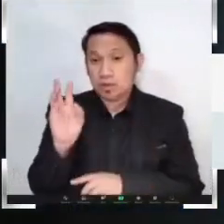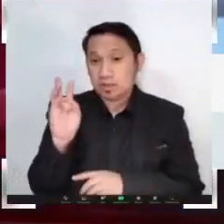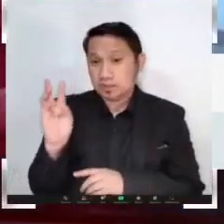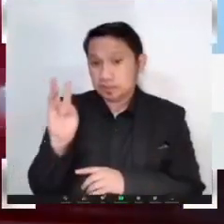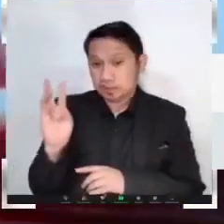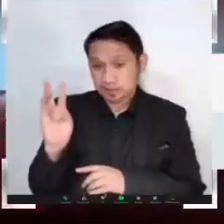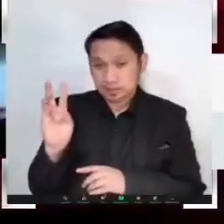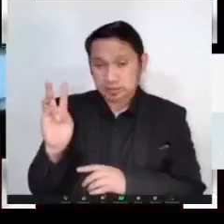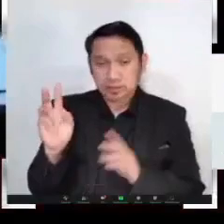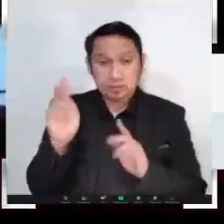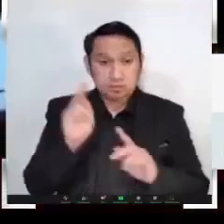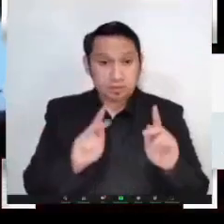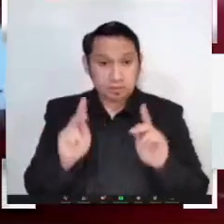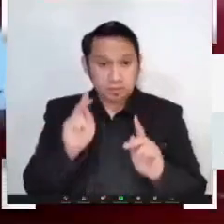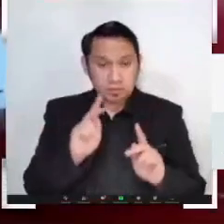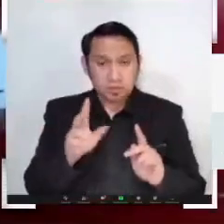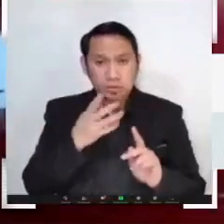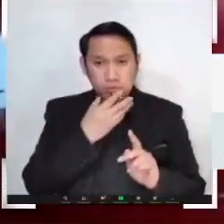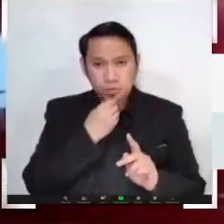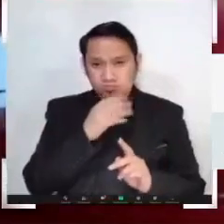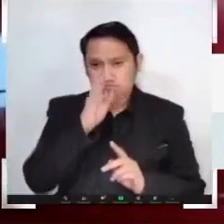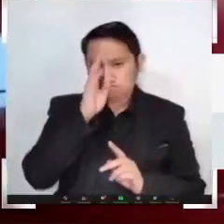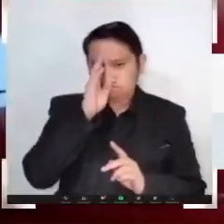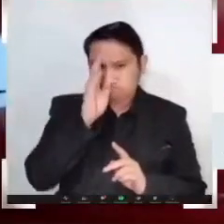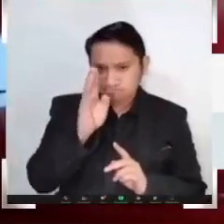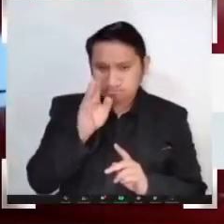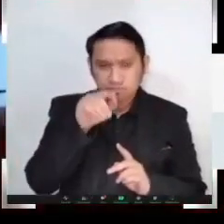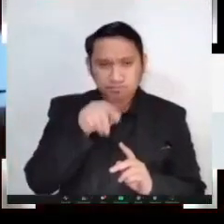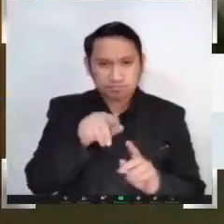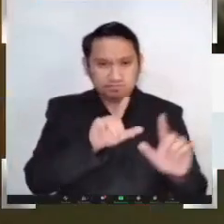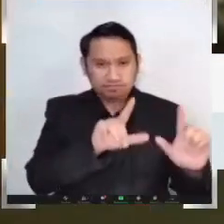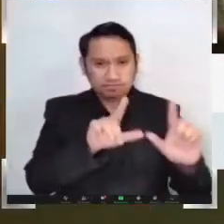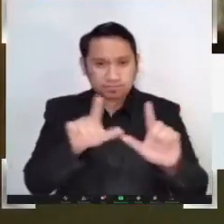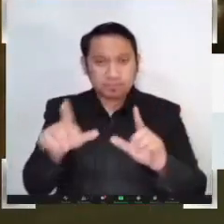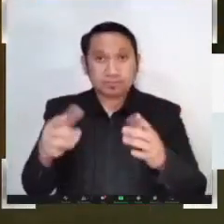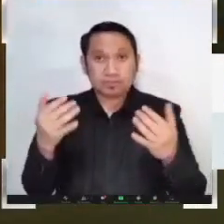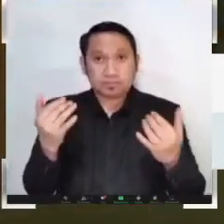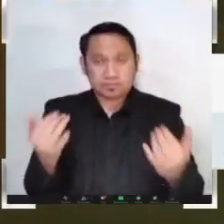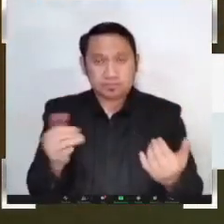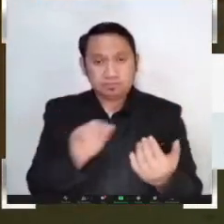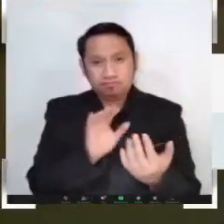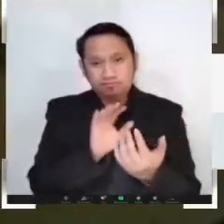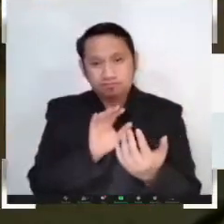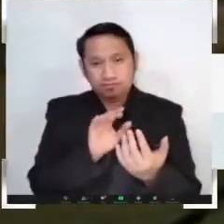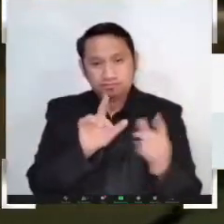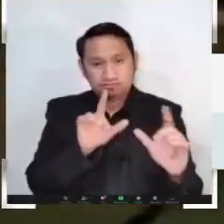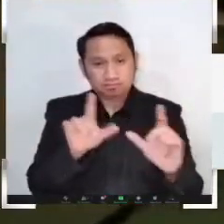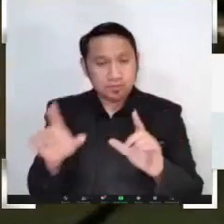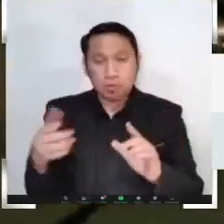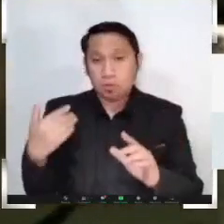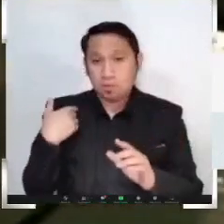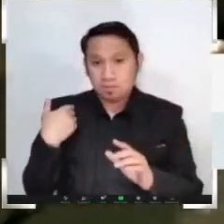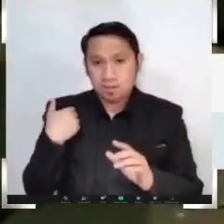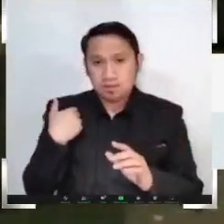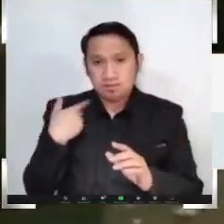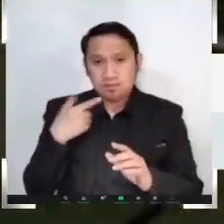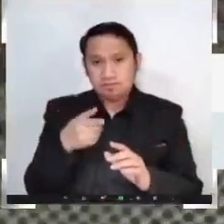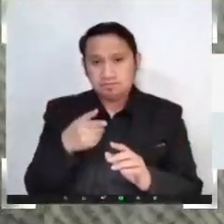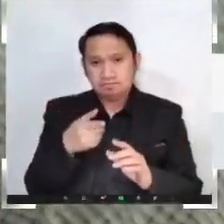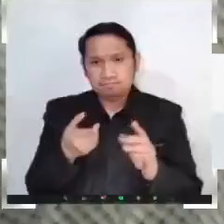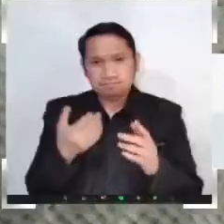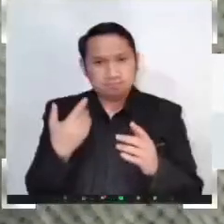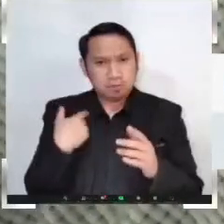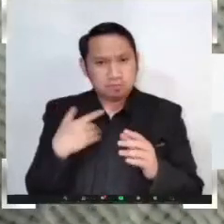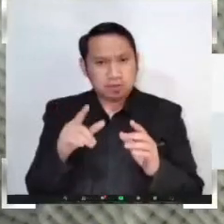kabilang sa mga binanata ni Lapid ay itinuturing ng persons of interest. Hindi pa akusado o suspect, pero iniimbestigahan na